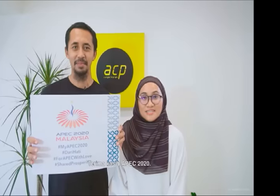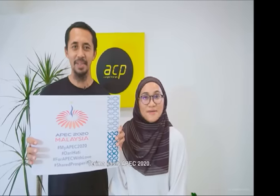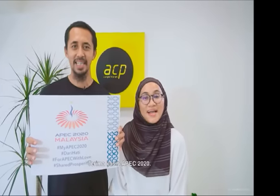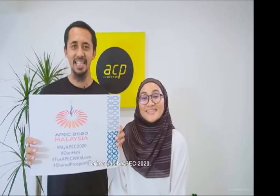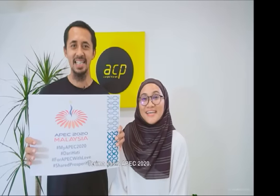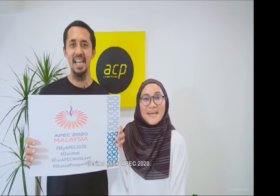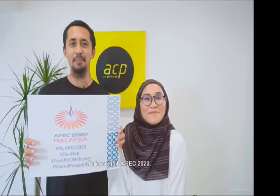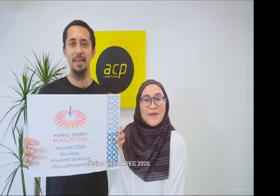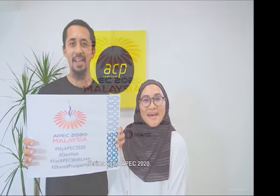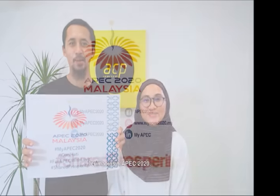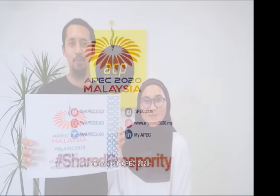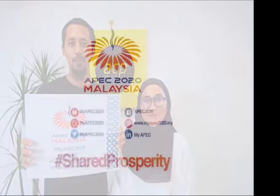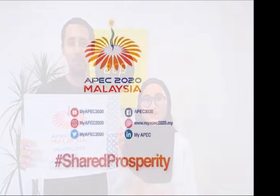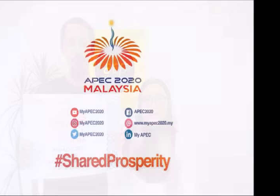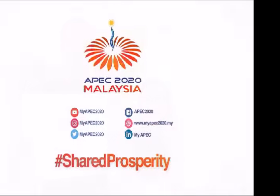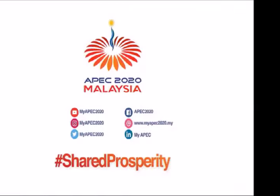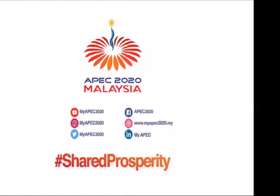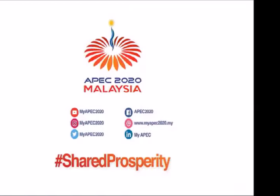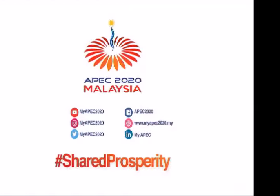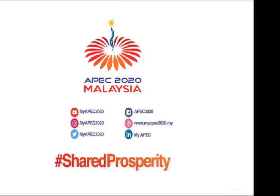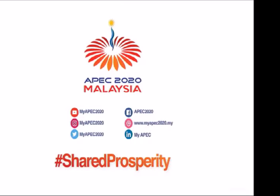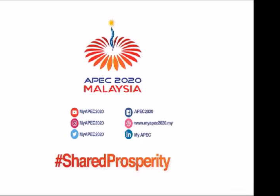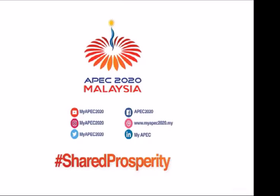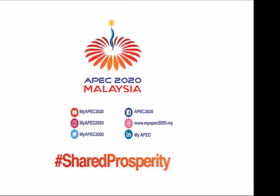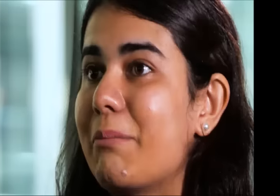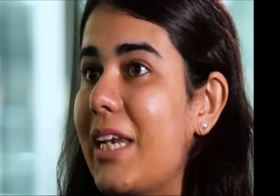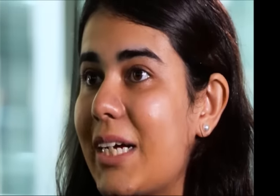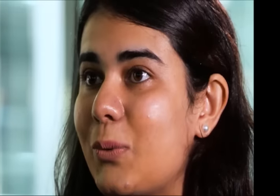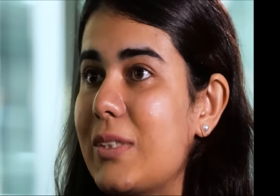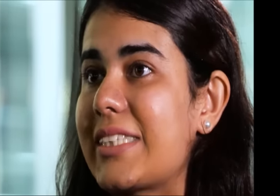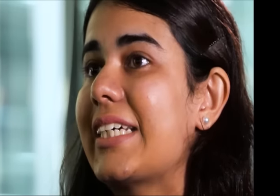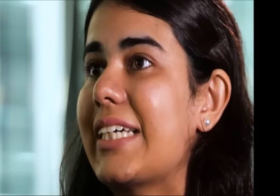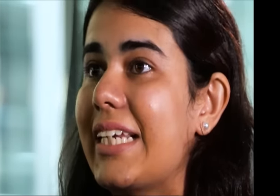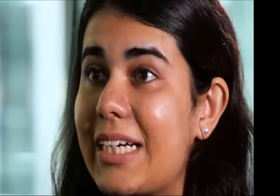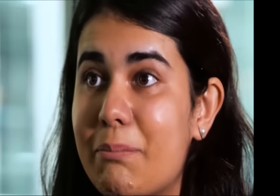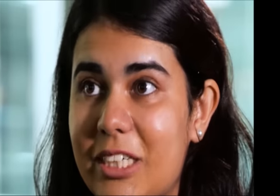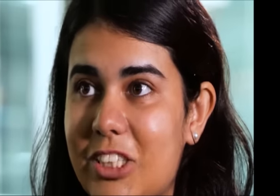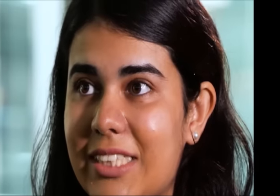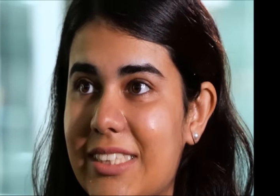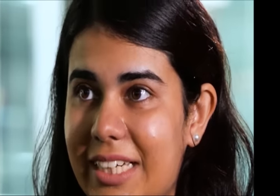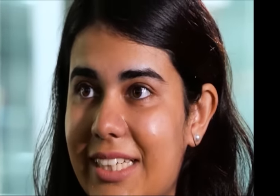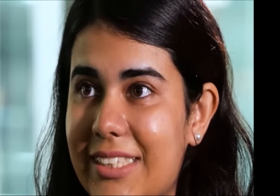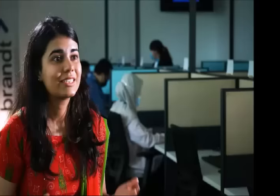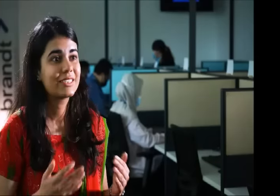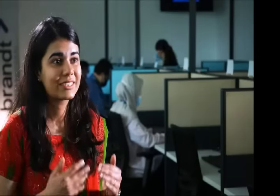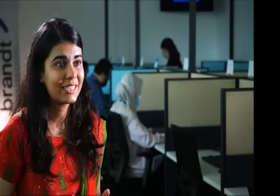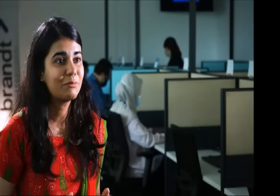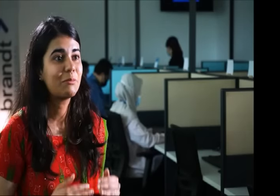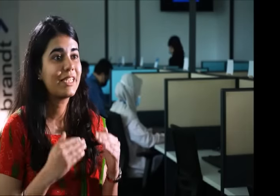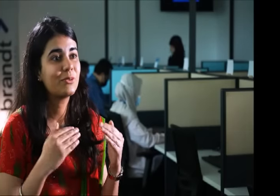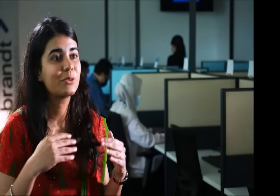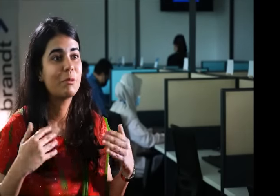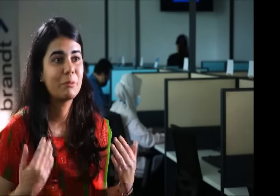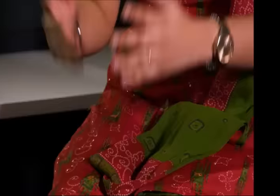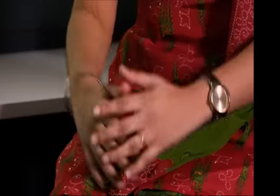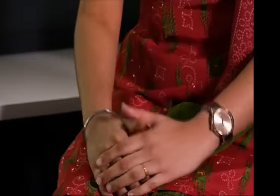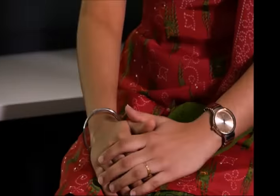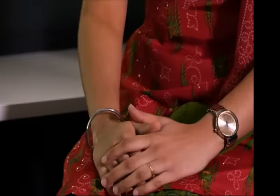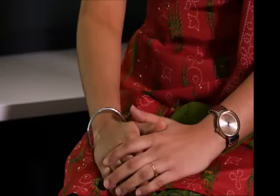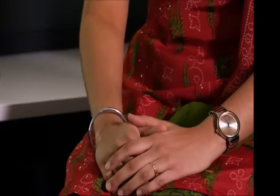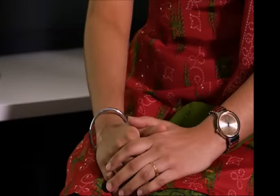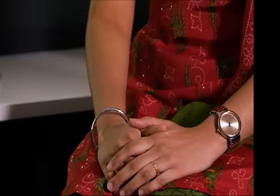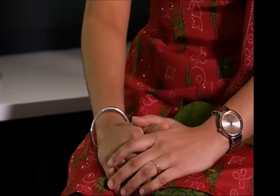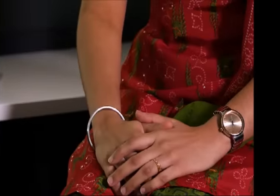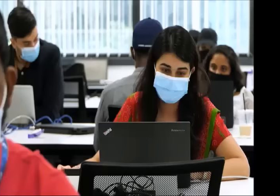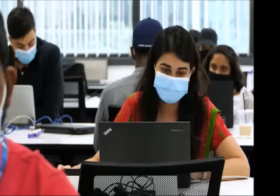bersama. Terima kasih APEC 2020. Yang berlaku, saya kehilangan pekerjaan saya. Saya memilih untuk